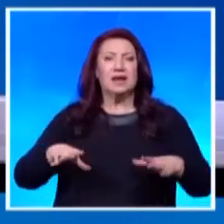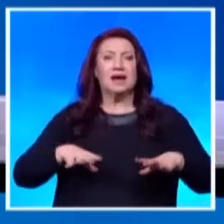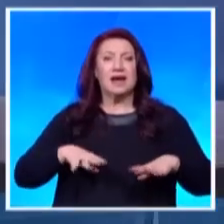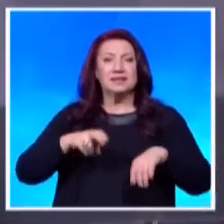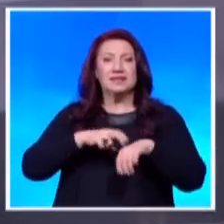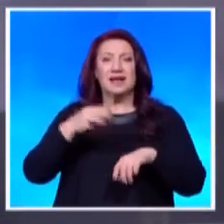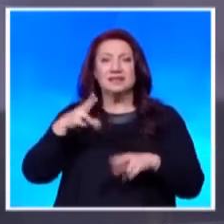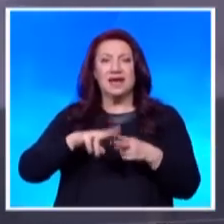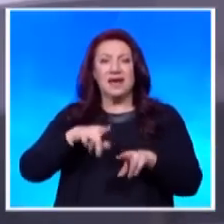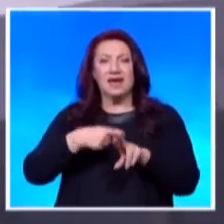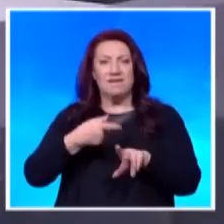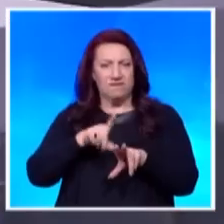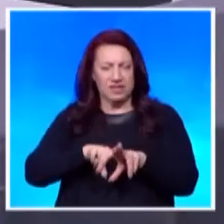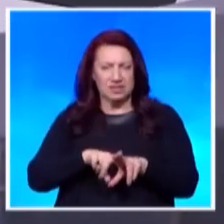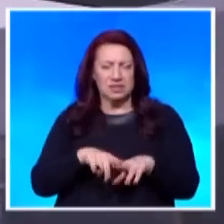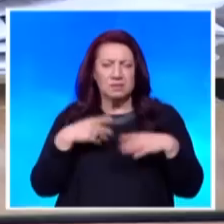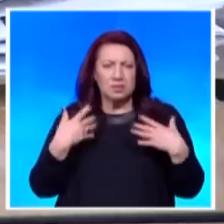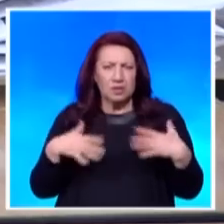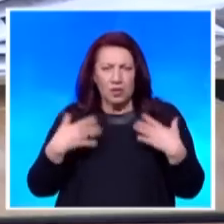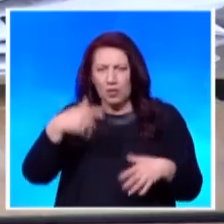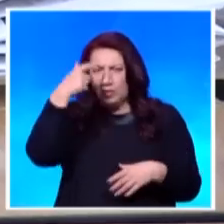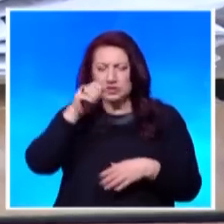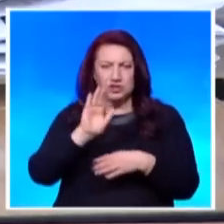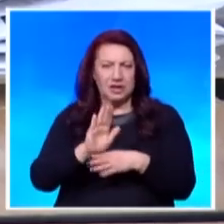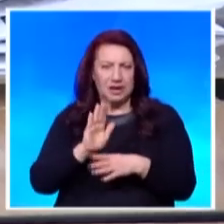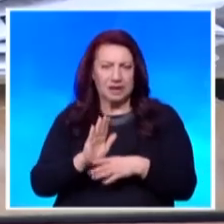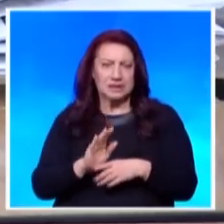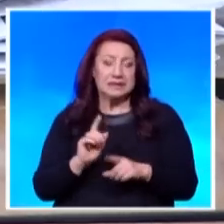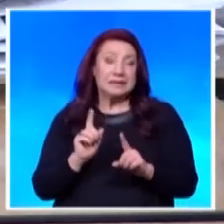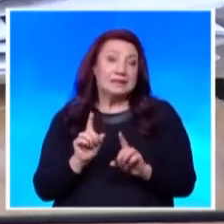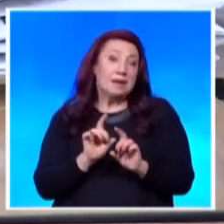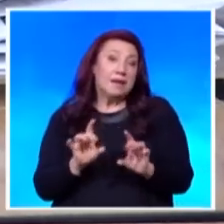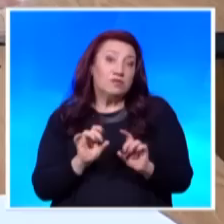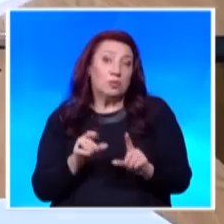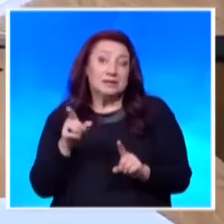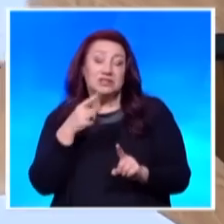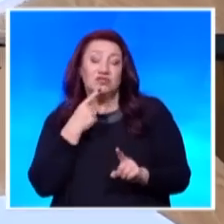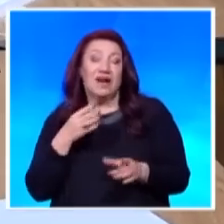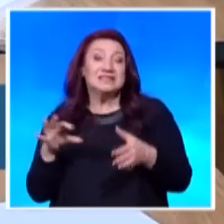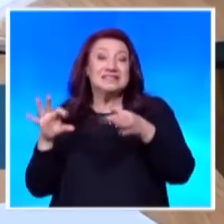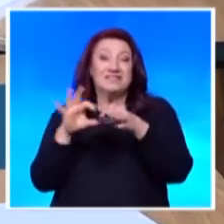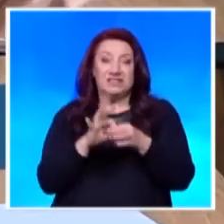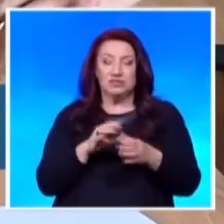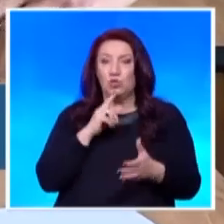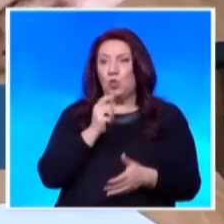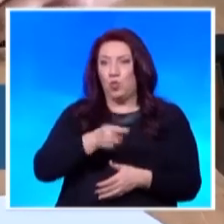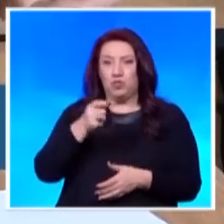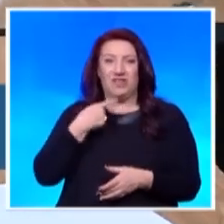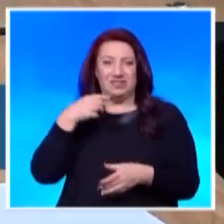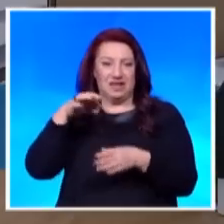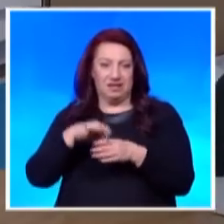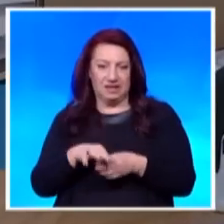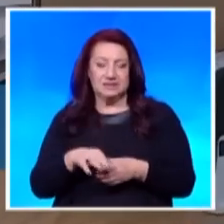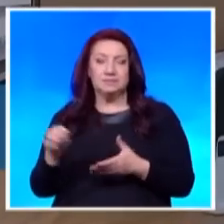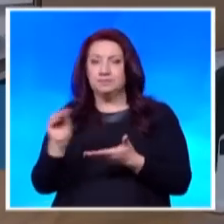Няма данни да е готвена злоупотреба с купуване на гласове, категорични са магистратите. Съставен е акт на Боян Бадев за това, че